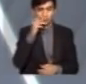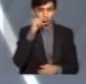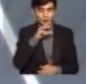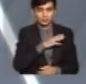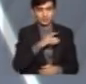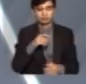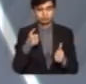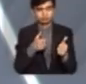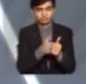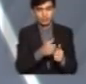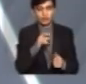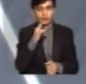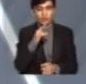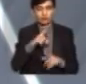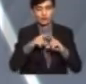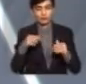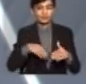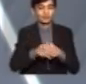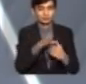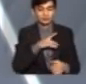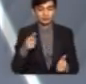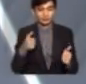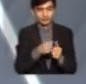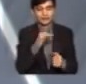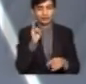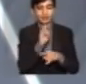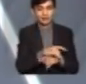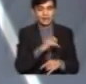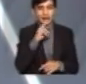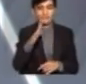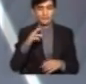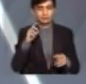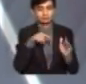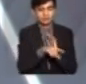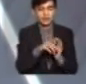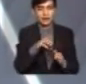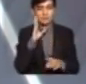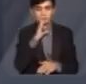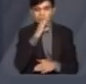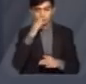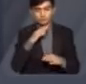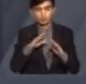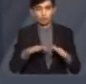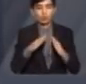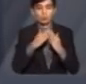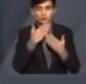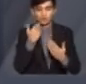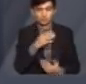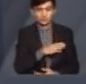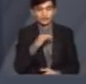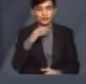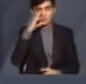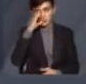за ребенком по пути из школы а затем обманом проник в квартиру родители дома не было отец